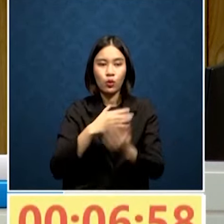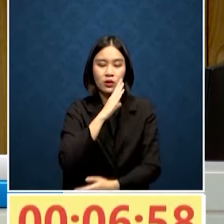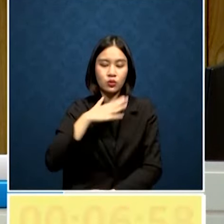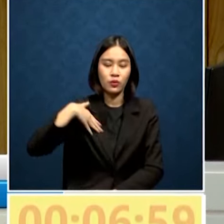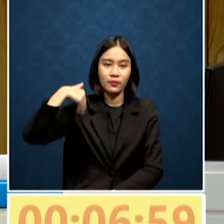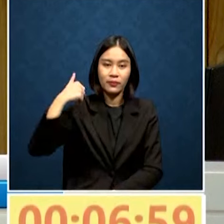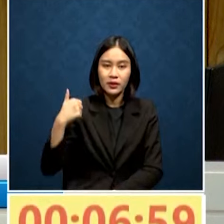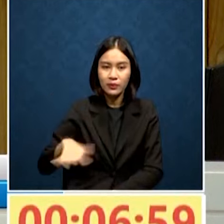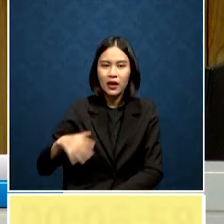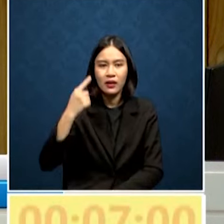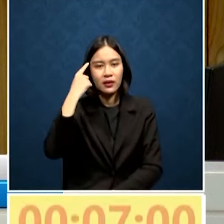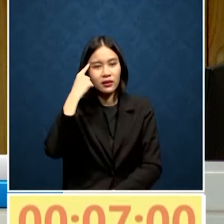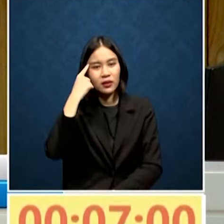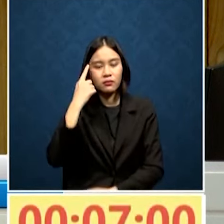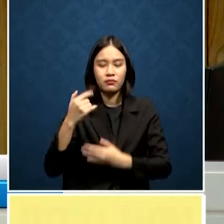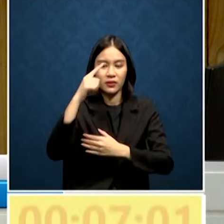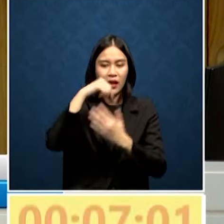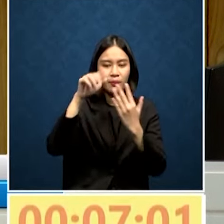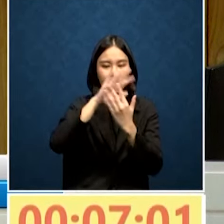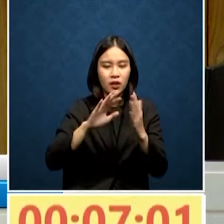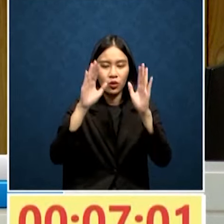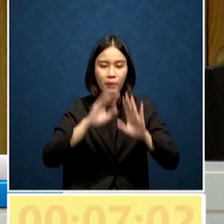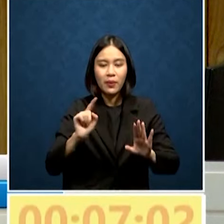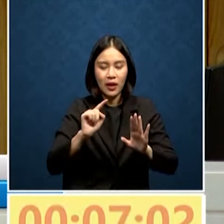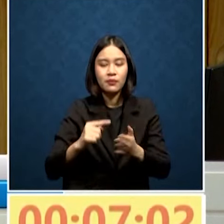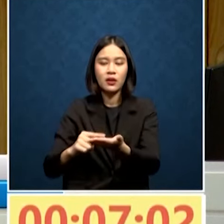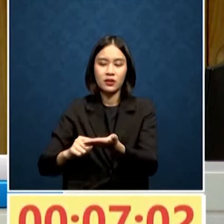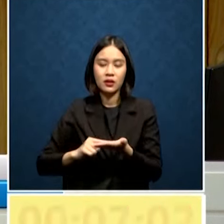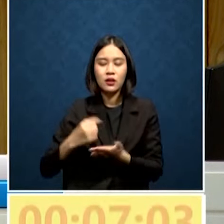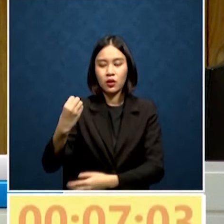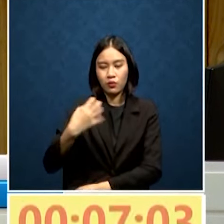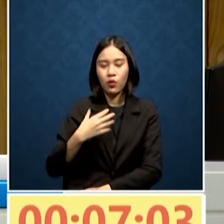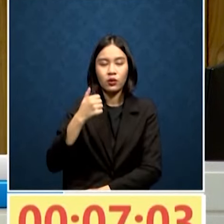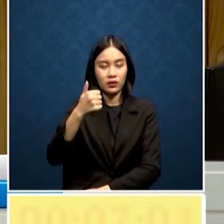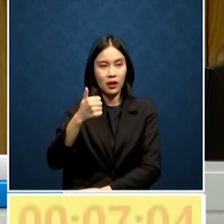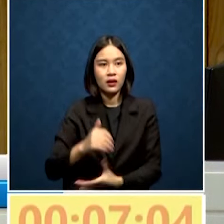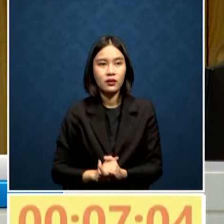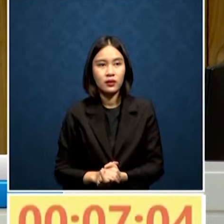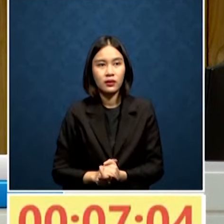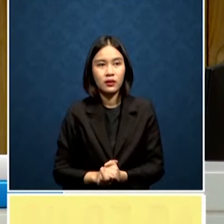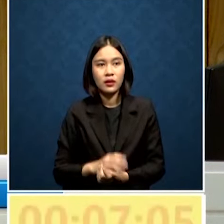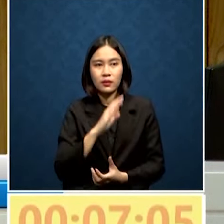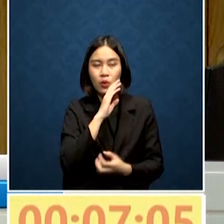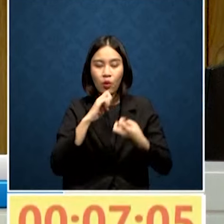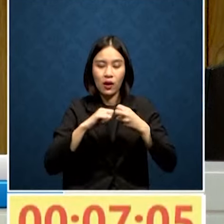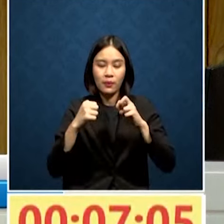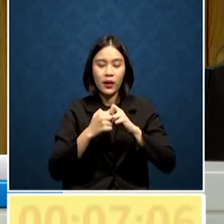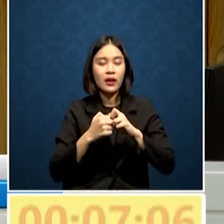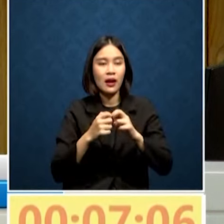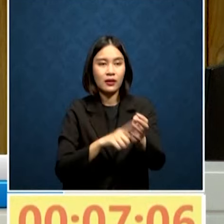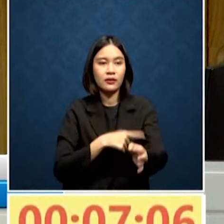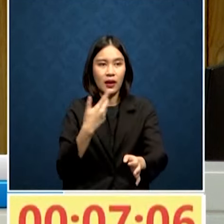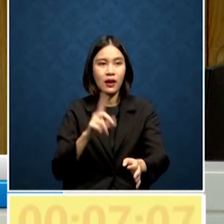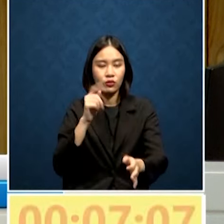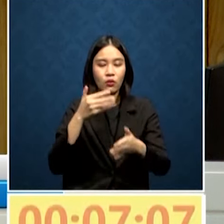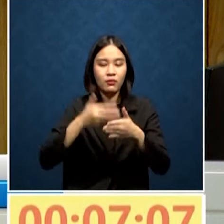รื่องอะไรท่านเห็นว่าประเทศควรจะเป็นยังไงท่านเสนอมาได้ครับเราประเทศเรามีปัญหามานานแล้วเราต้อง